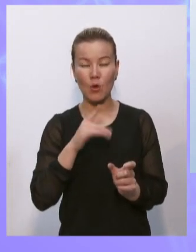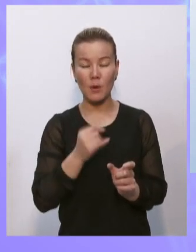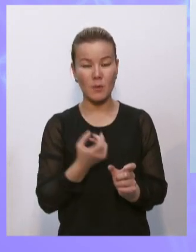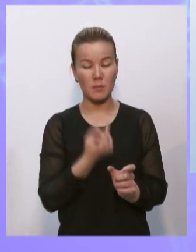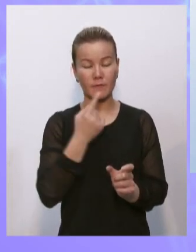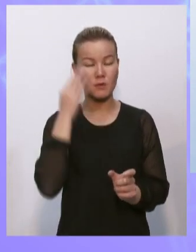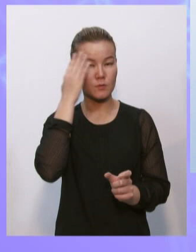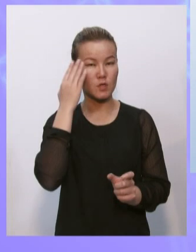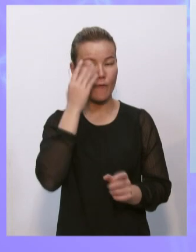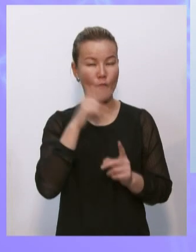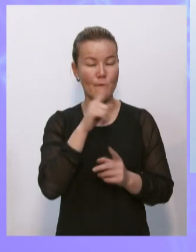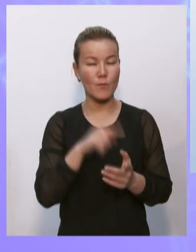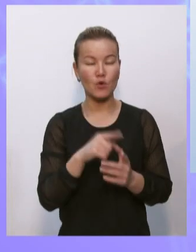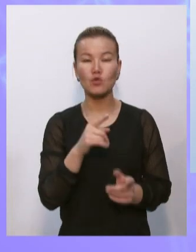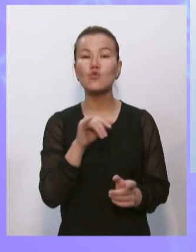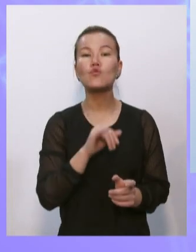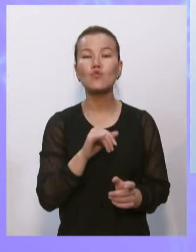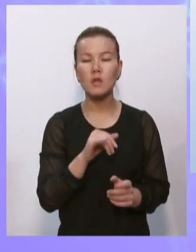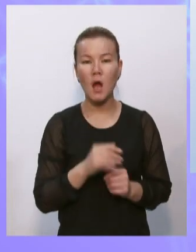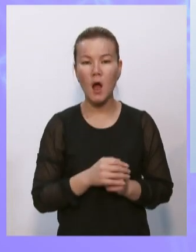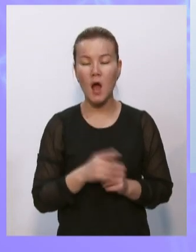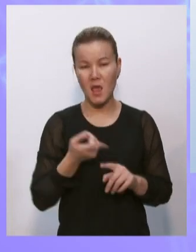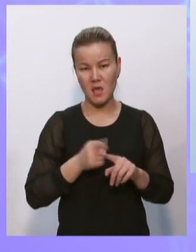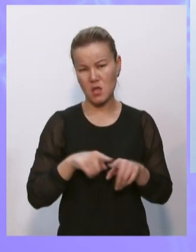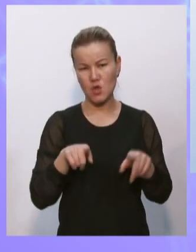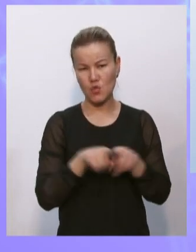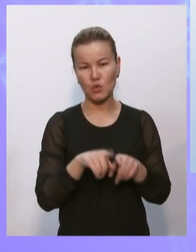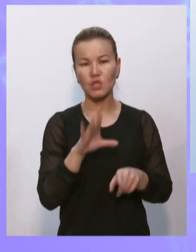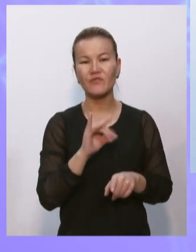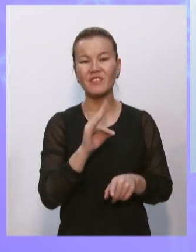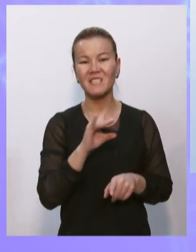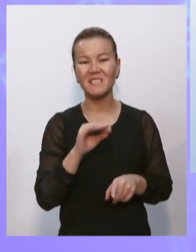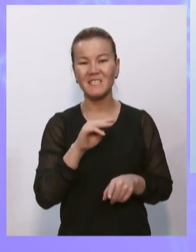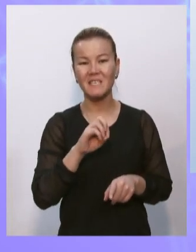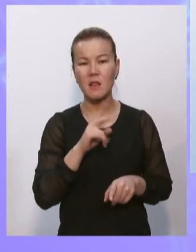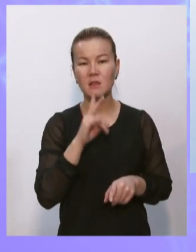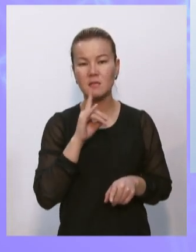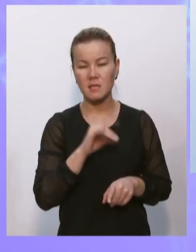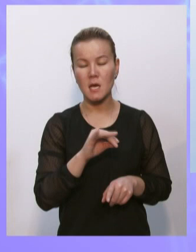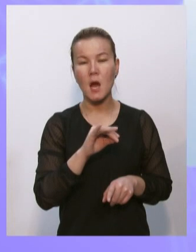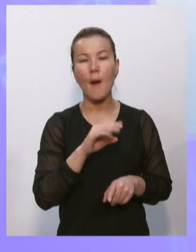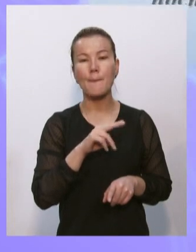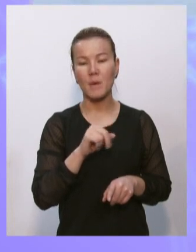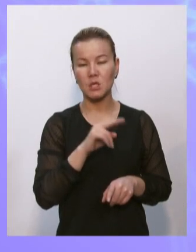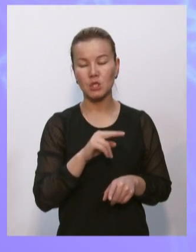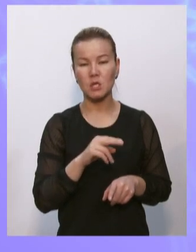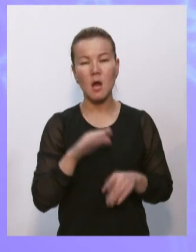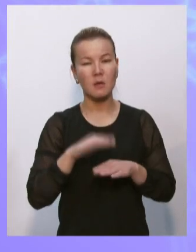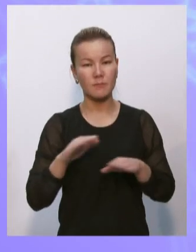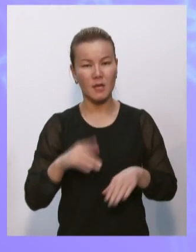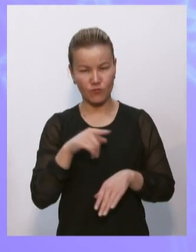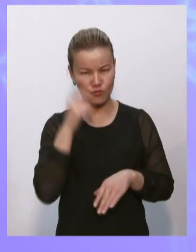проявился смысловой вопрос «куда?». Это тоже винительный падеж. Ребята, вы